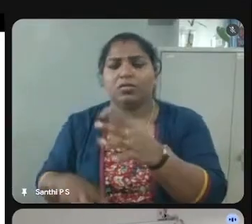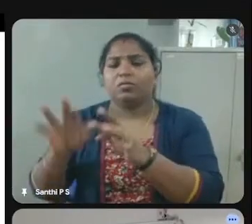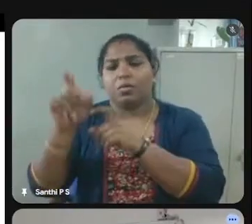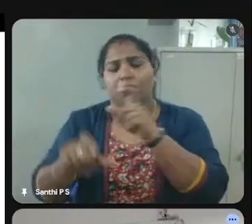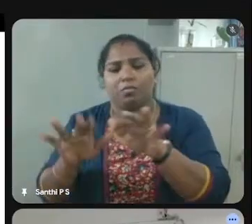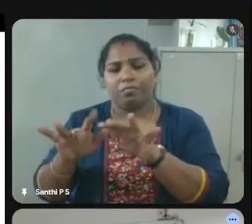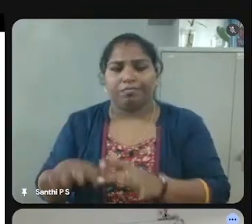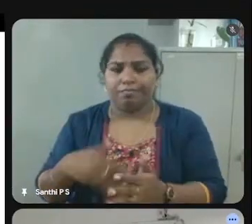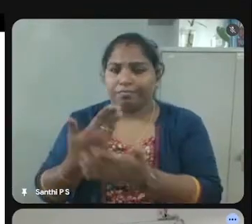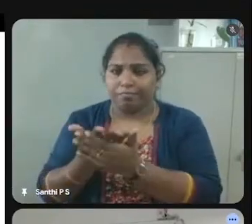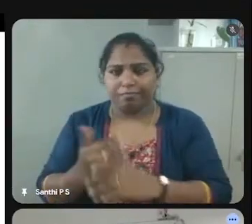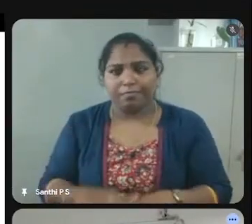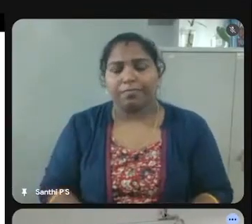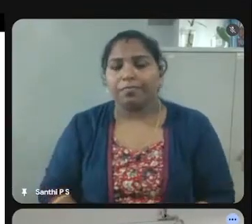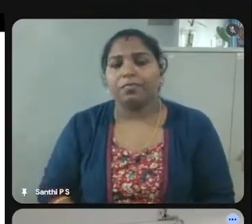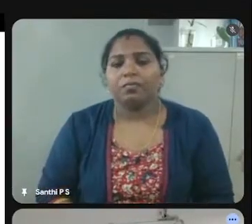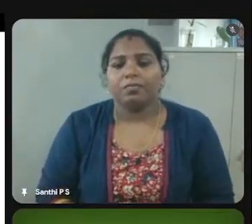ചെയ്യുക.